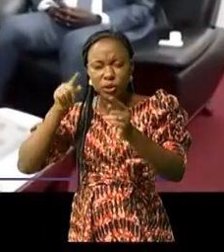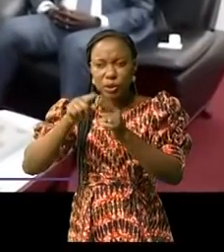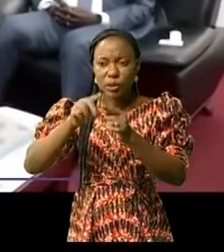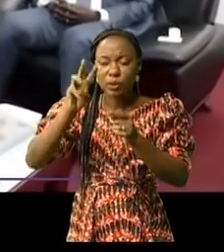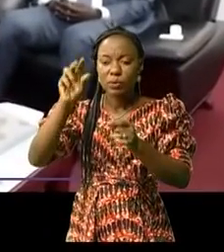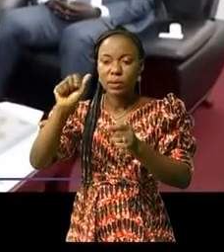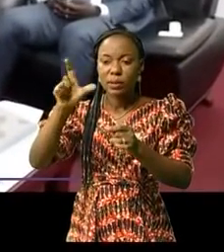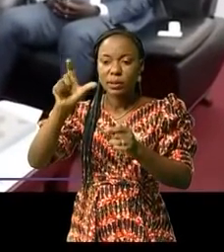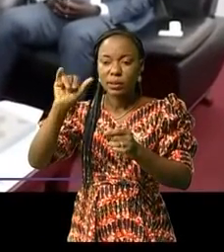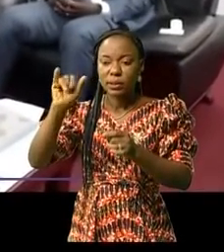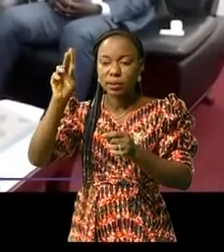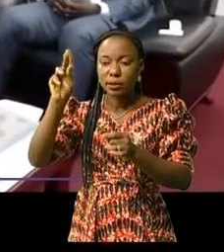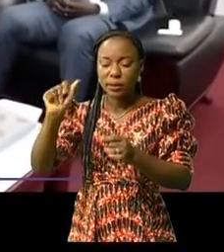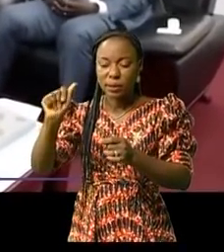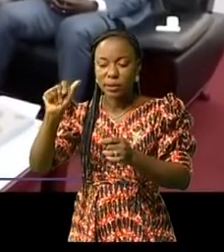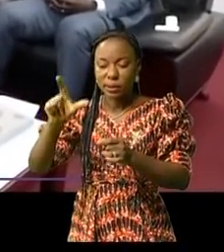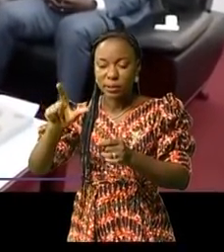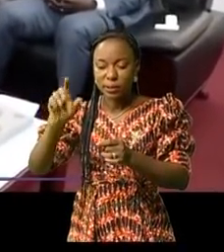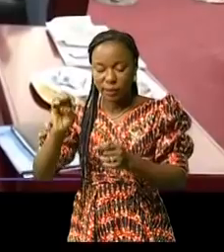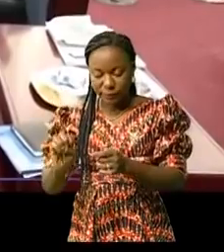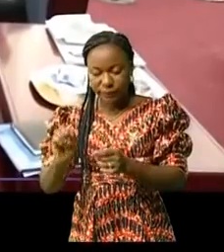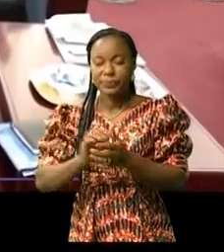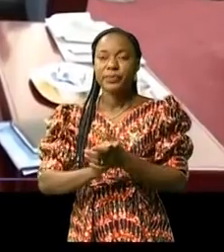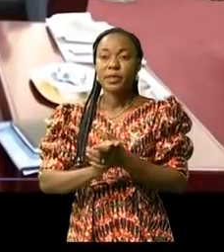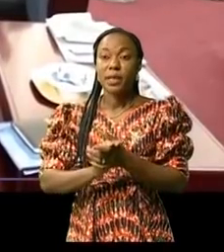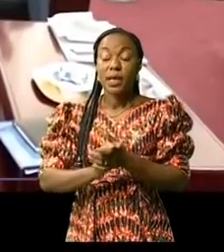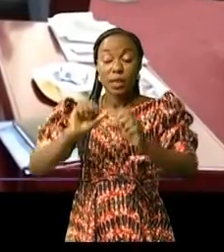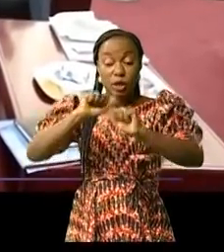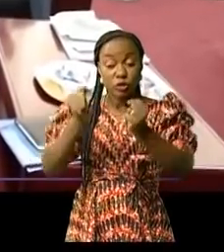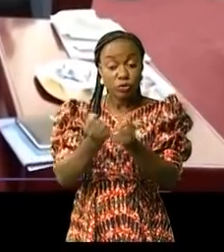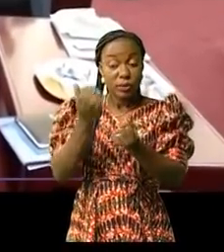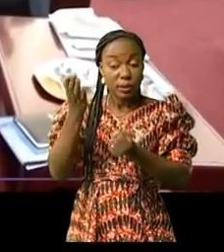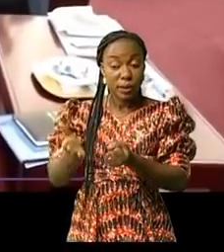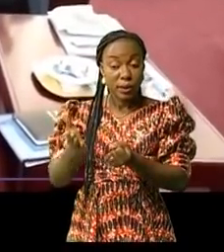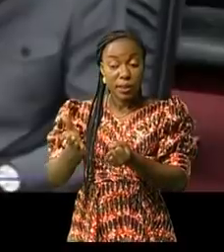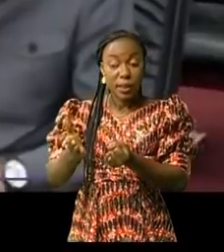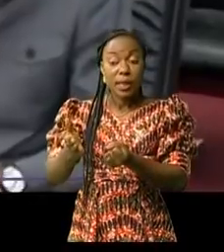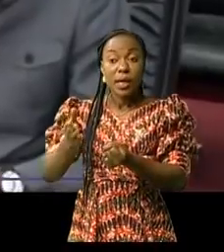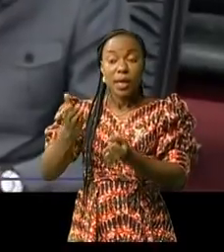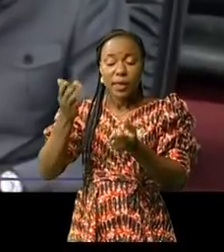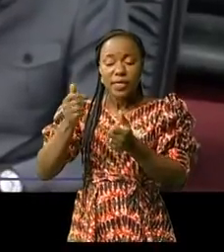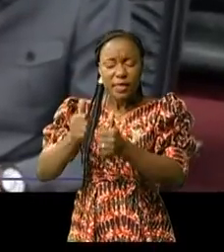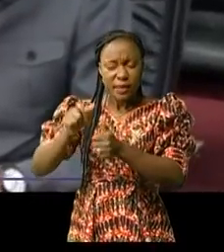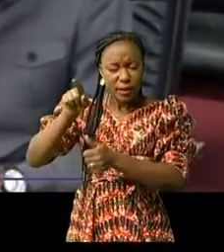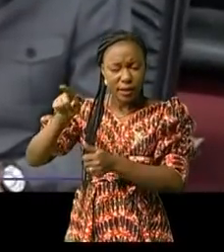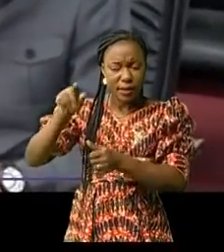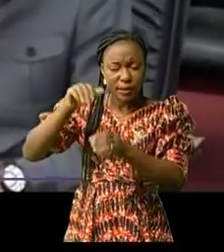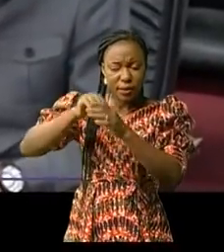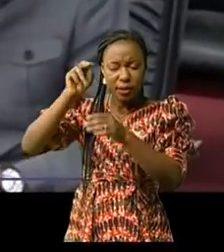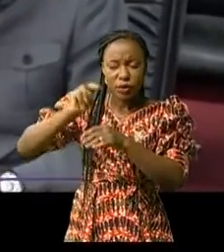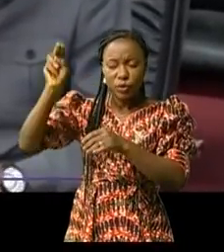alpha bizimana une société minière basée dans les territoires de walikale id la province du nord kivu